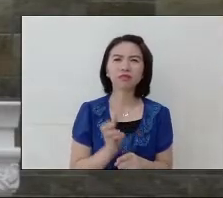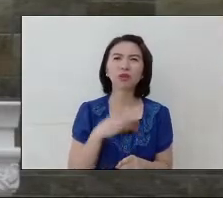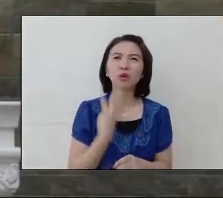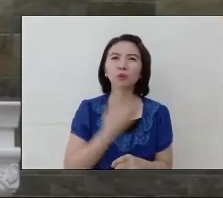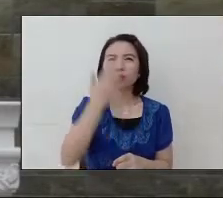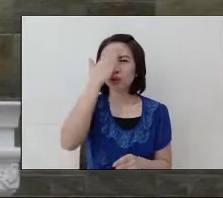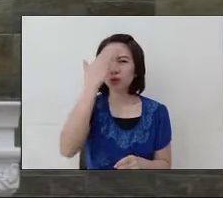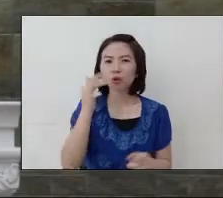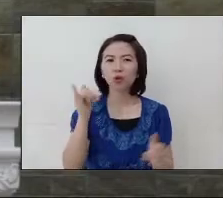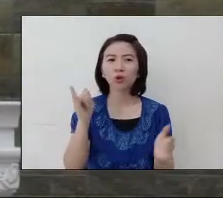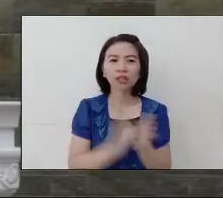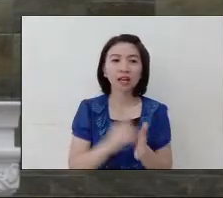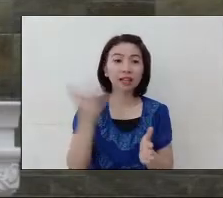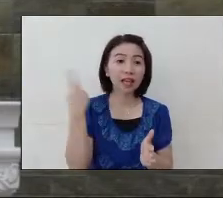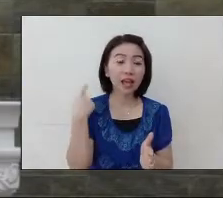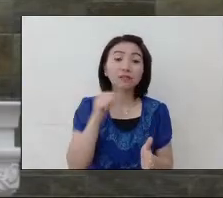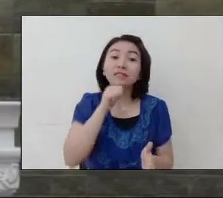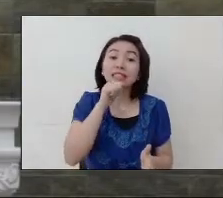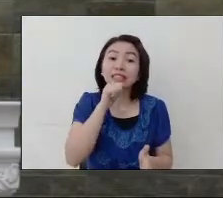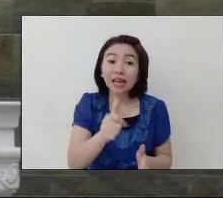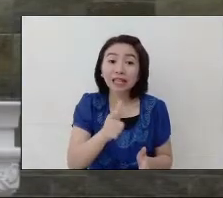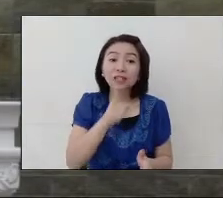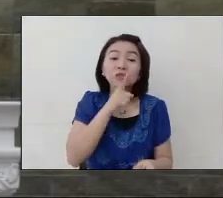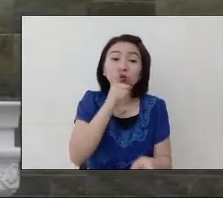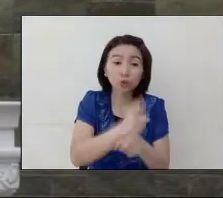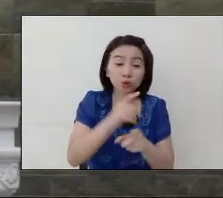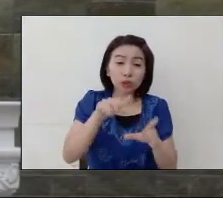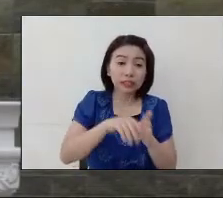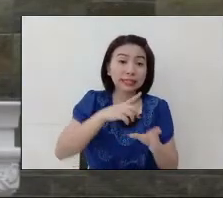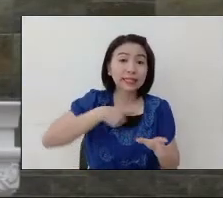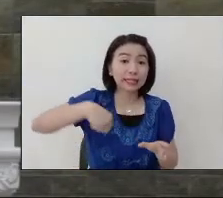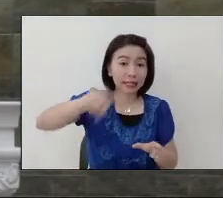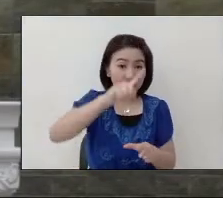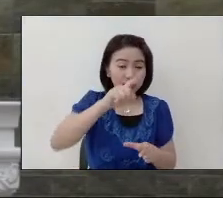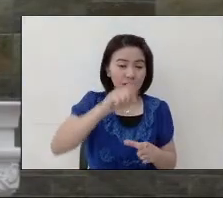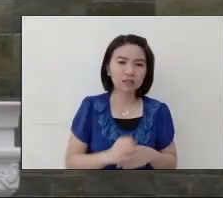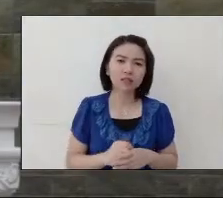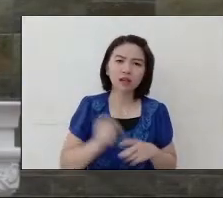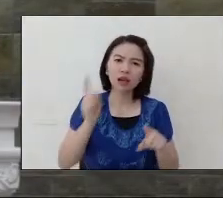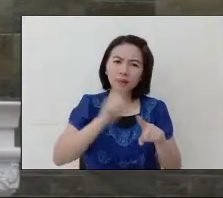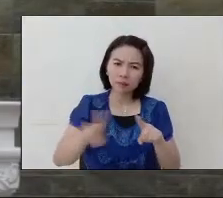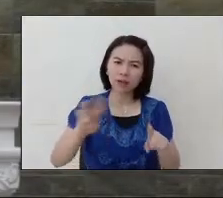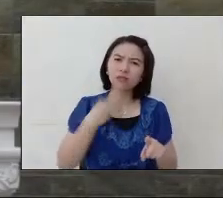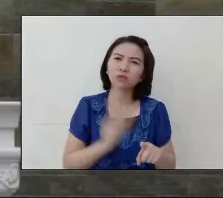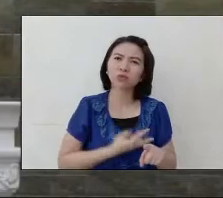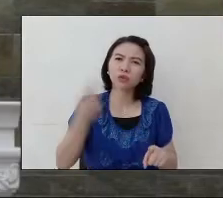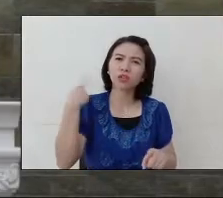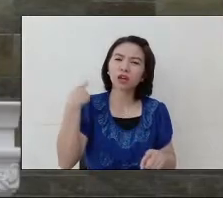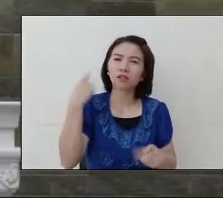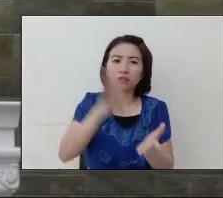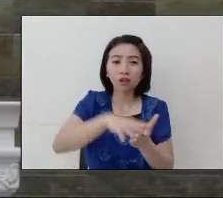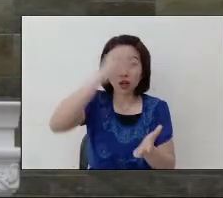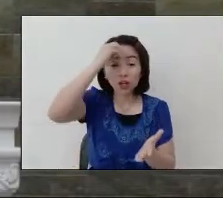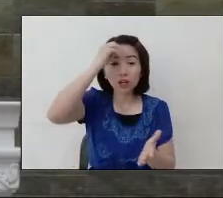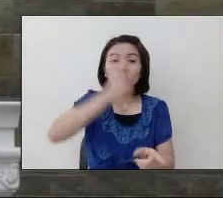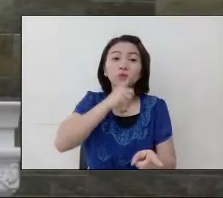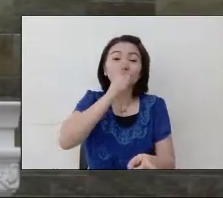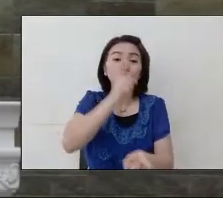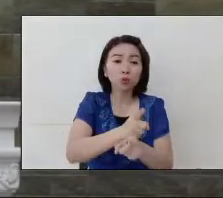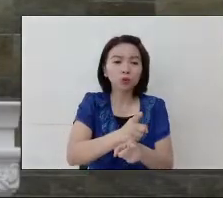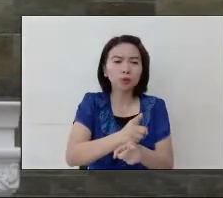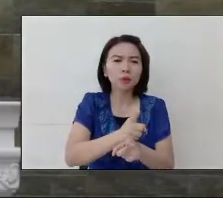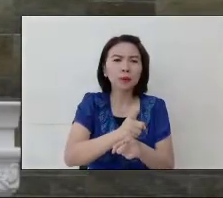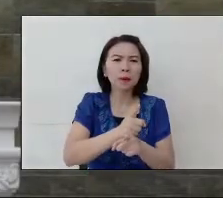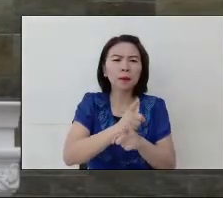totoo na nasa atin. Alright? Pero may nalaman na tayo na katotohanan. Pero